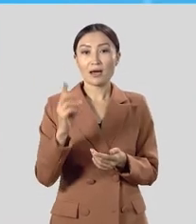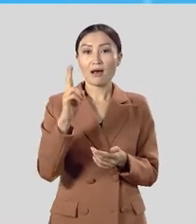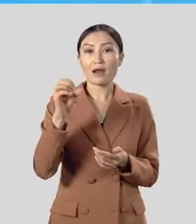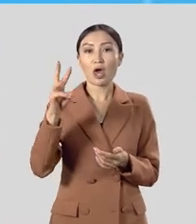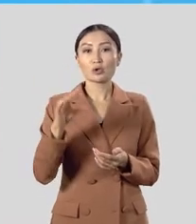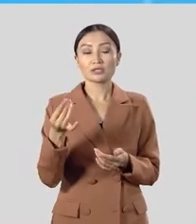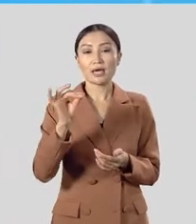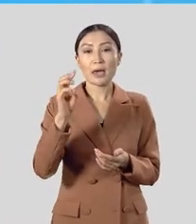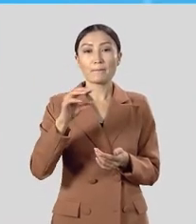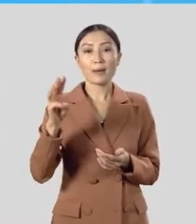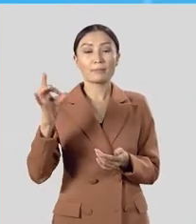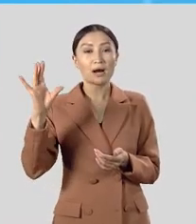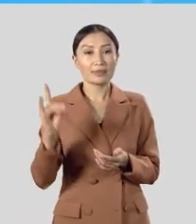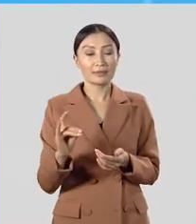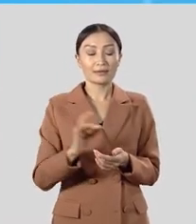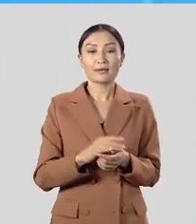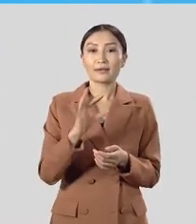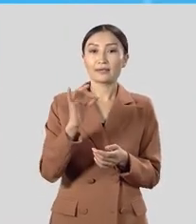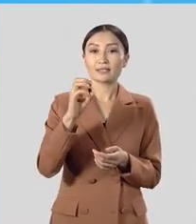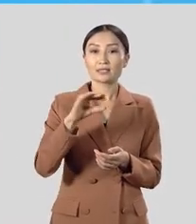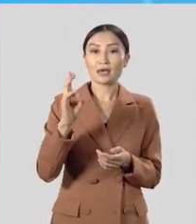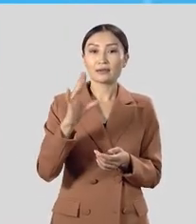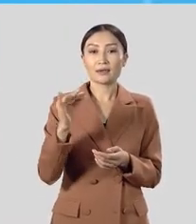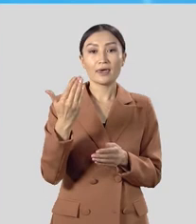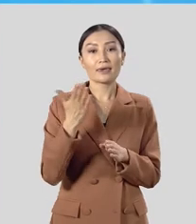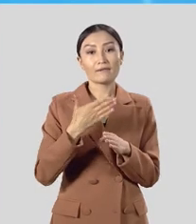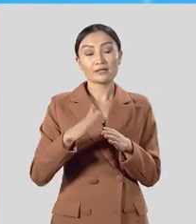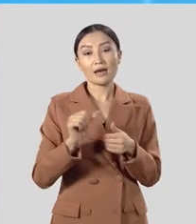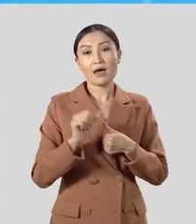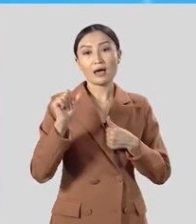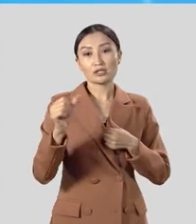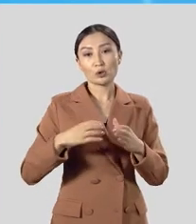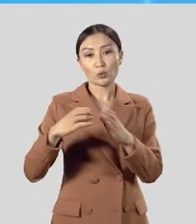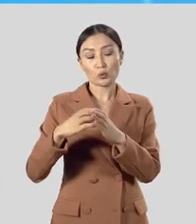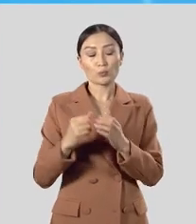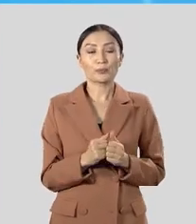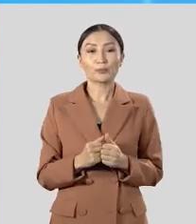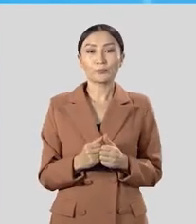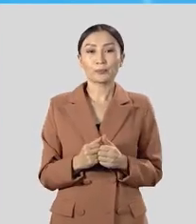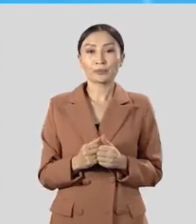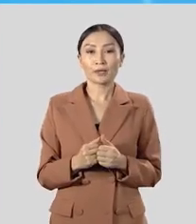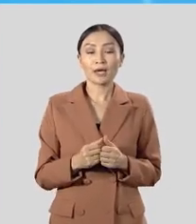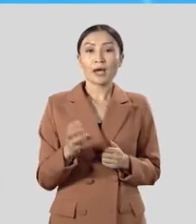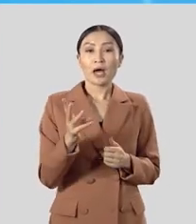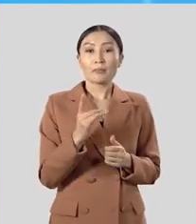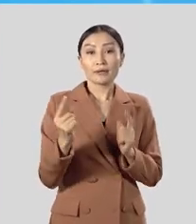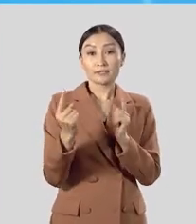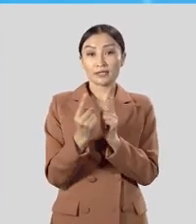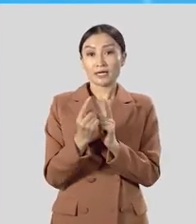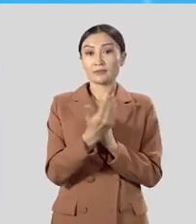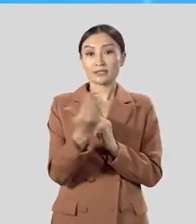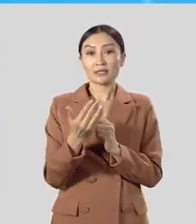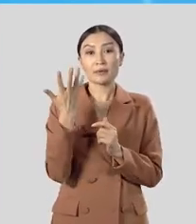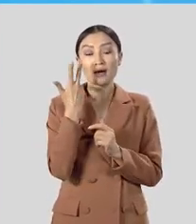клеточной мембраны, ни клеточной стенки. Их выделяют в отдельную группу. Мы встречаемся с